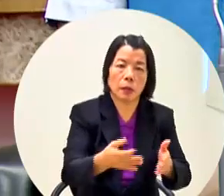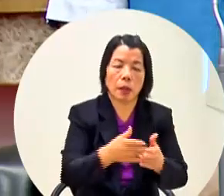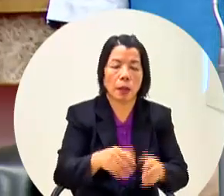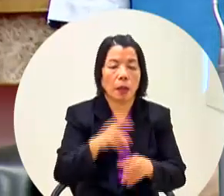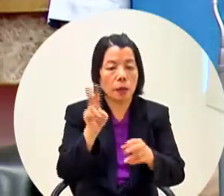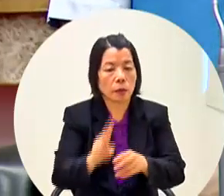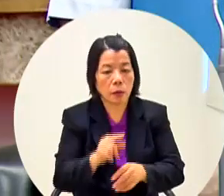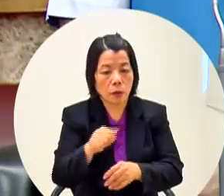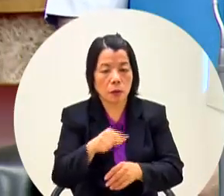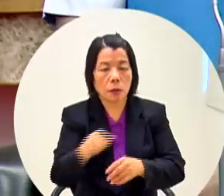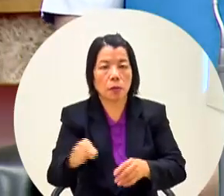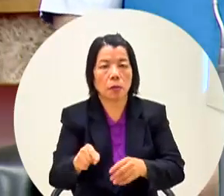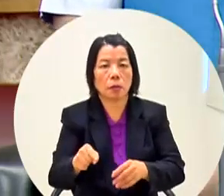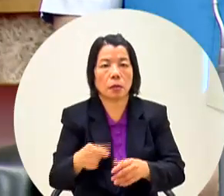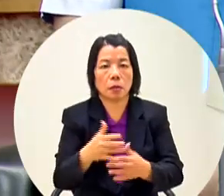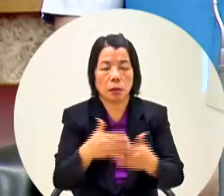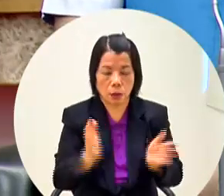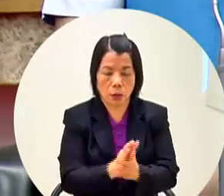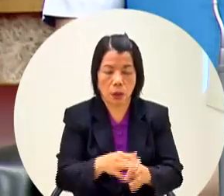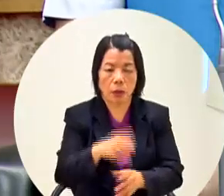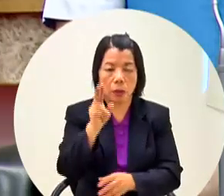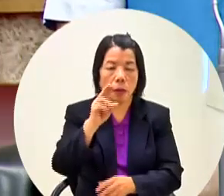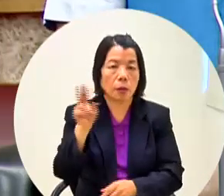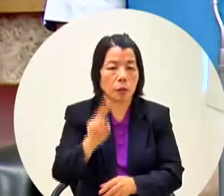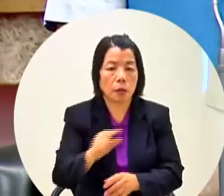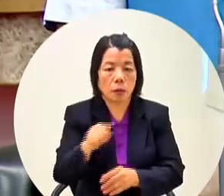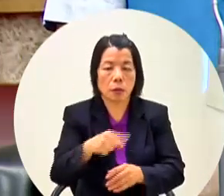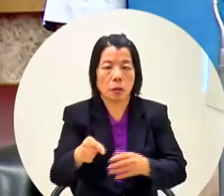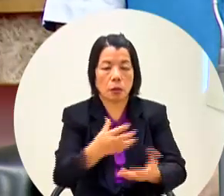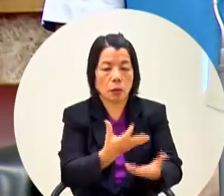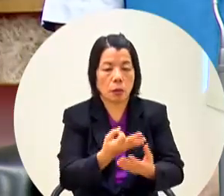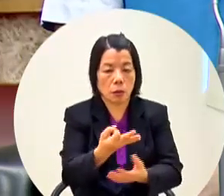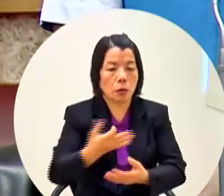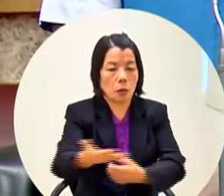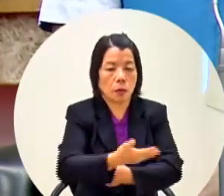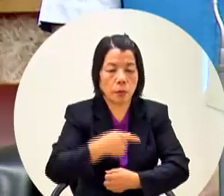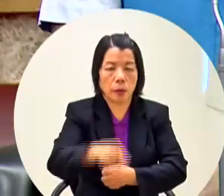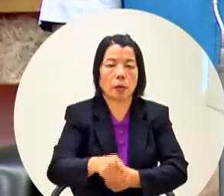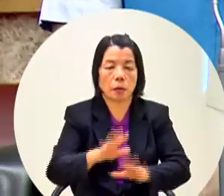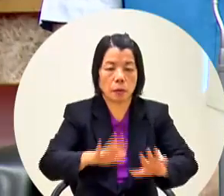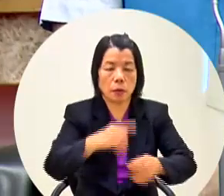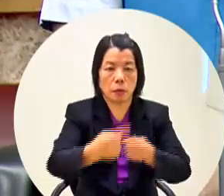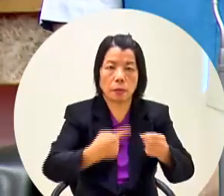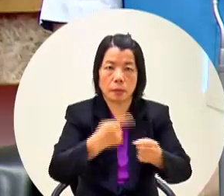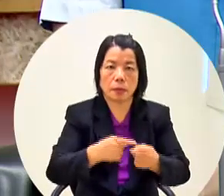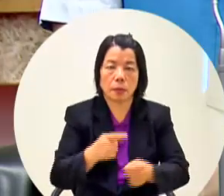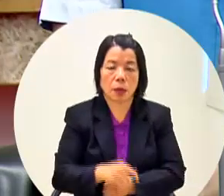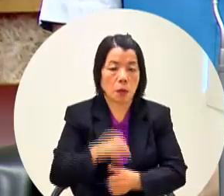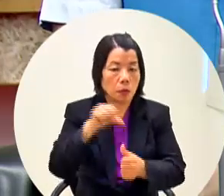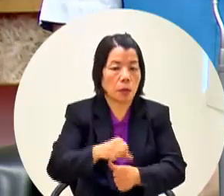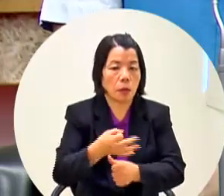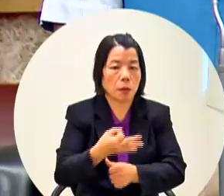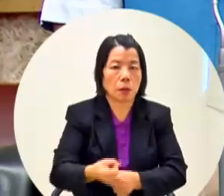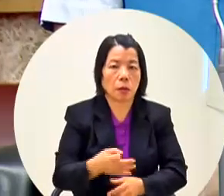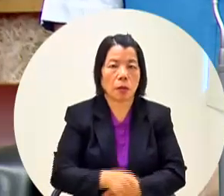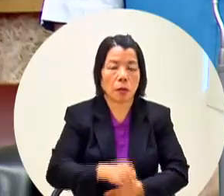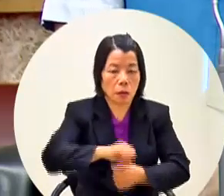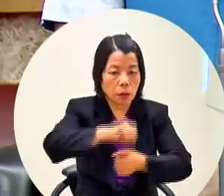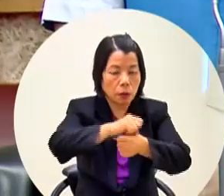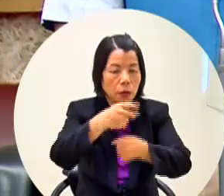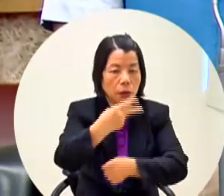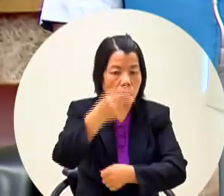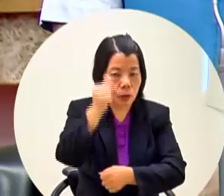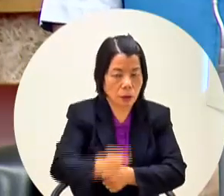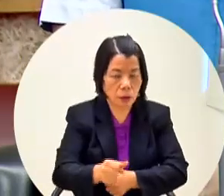在传哦，48个电子收费哦，增加电子收费，我告诉你，今年的电的罚款收入哦，增加个2亿跑不